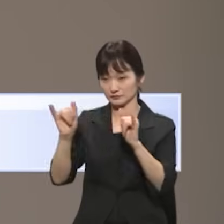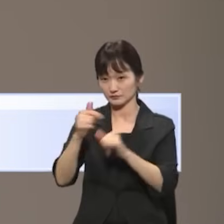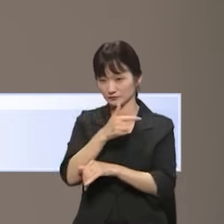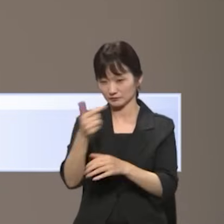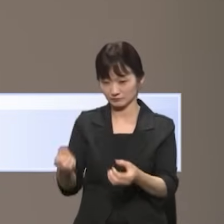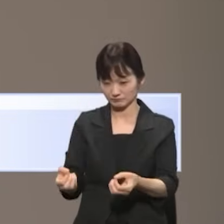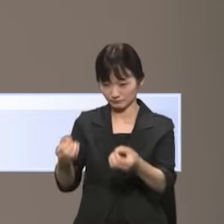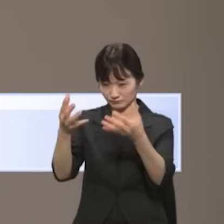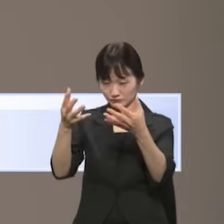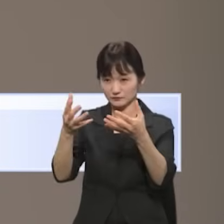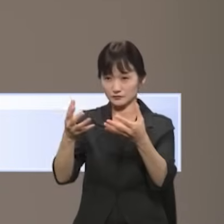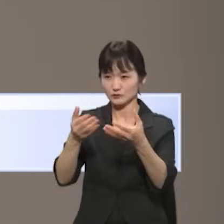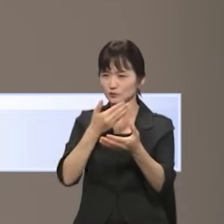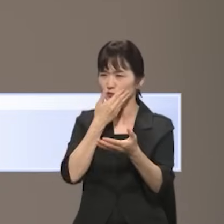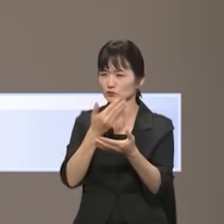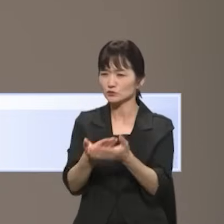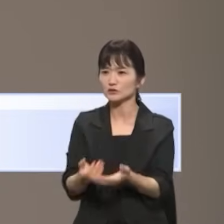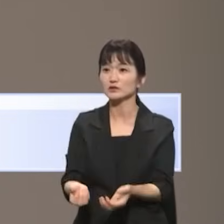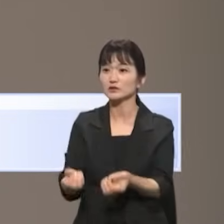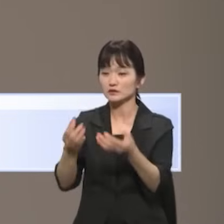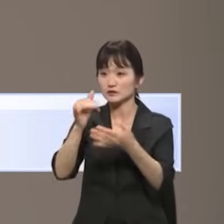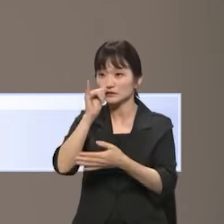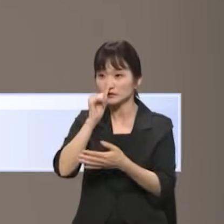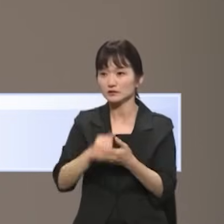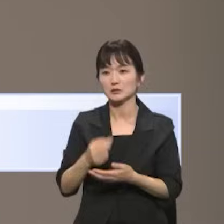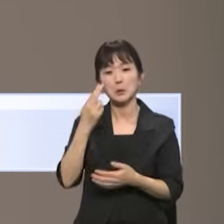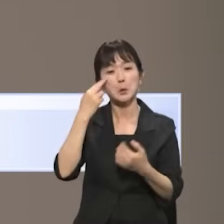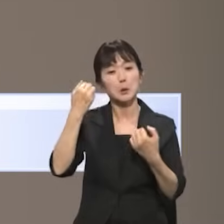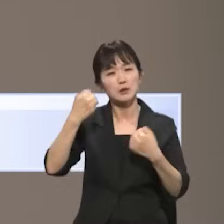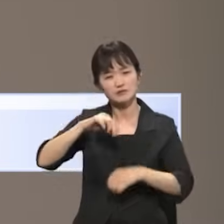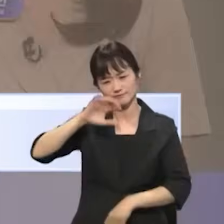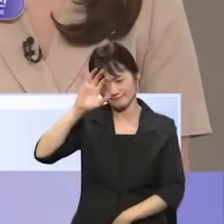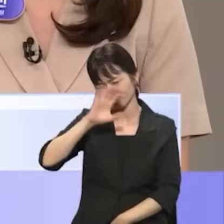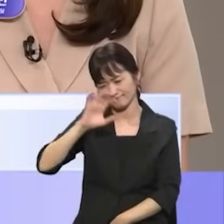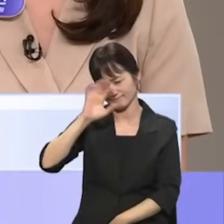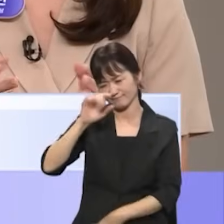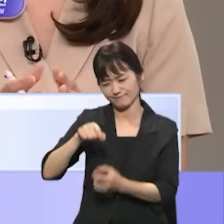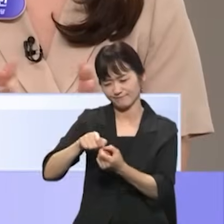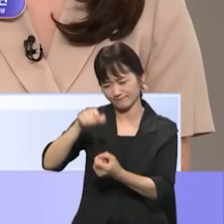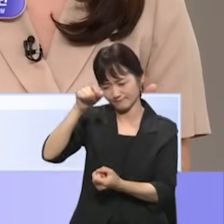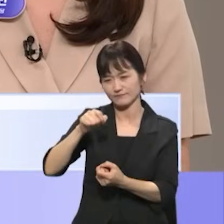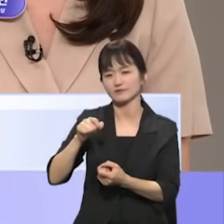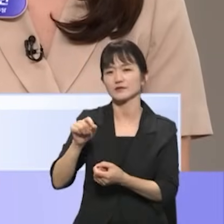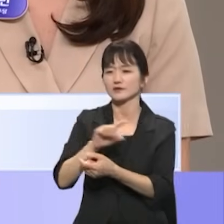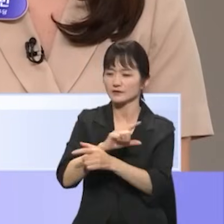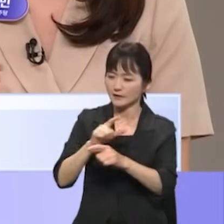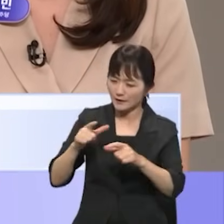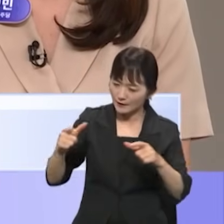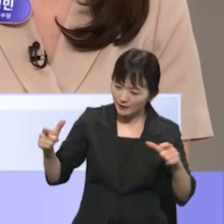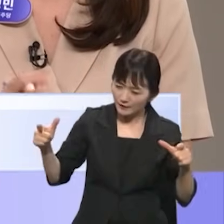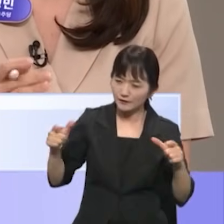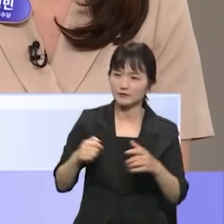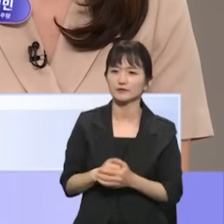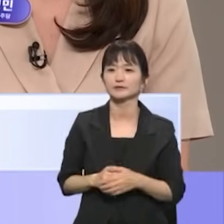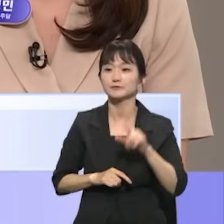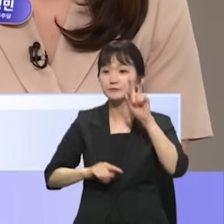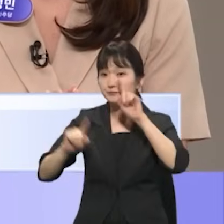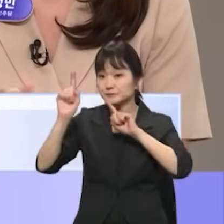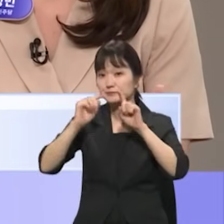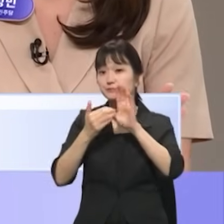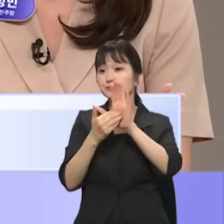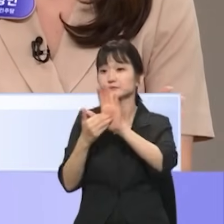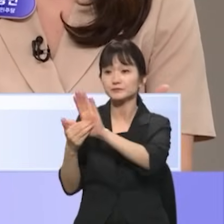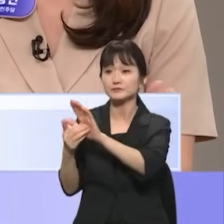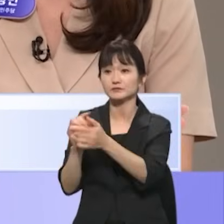중요한 공연이 있으면 뭐 안무 연습도 되게 오랜 시간 하고 몸을 만들기도 하고 그러니까 여러 면에서 뭐 부상을 방지하기 위한 노력도 하고